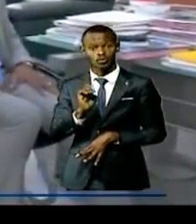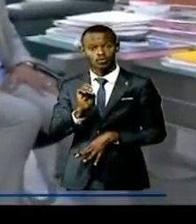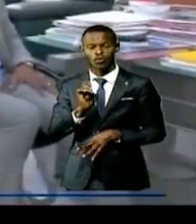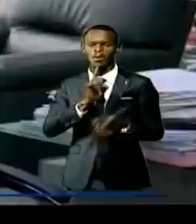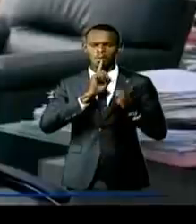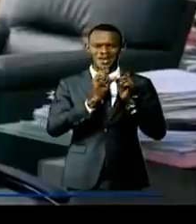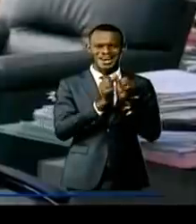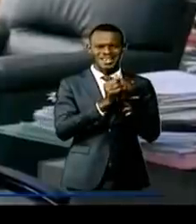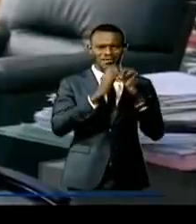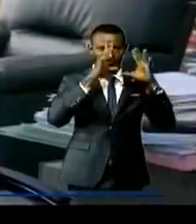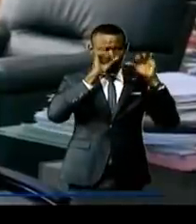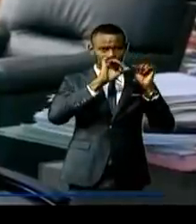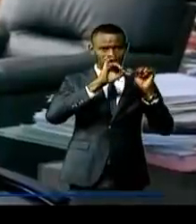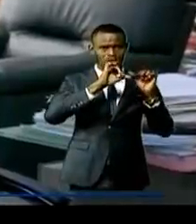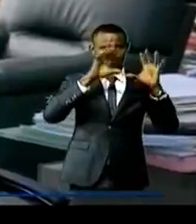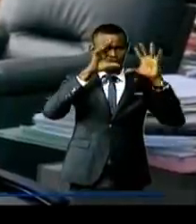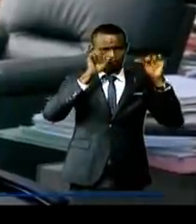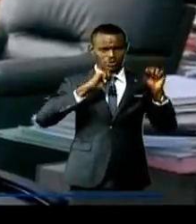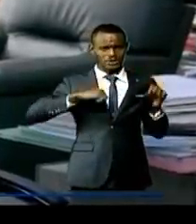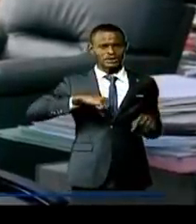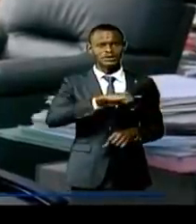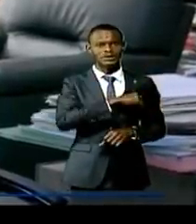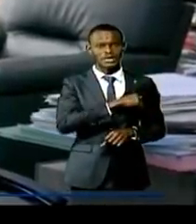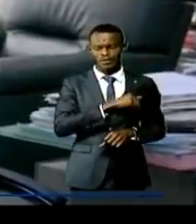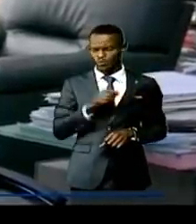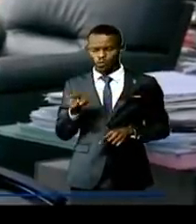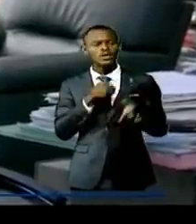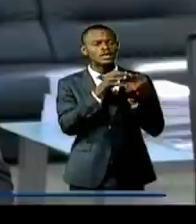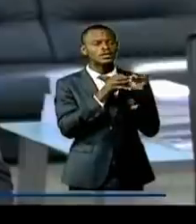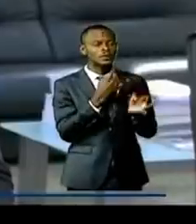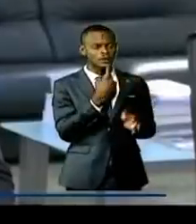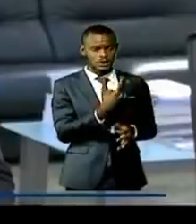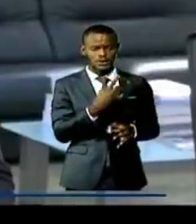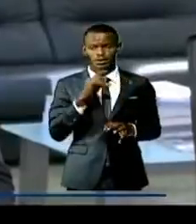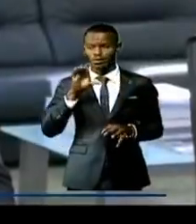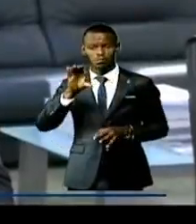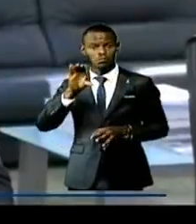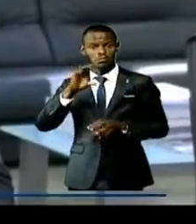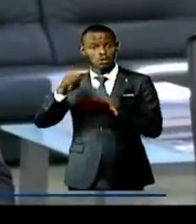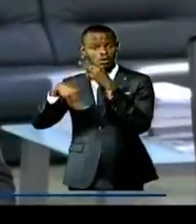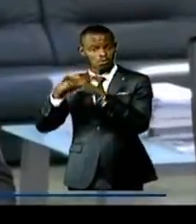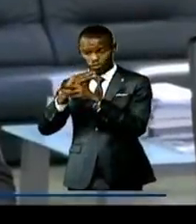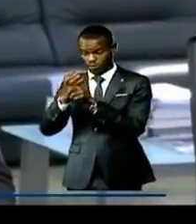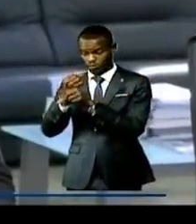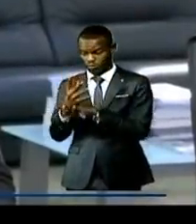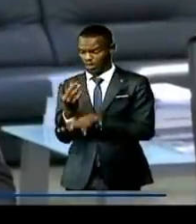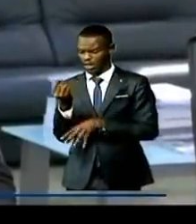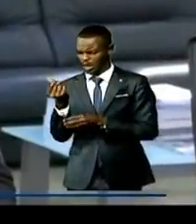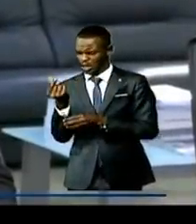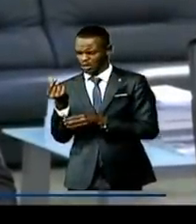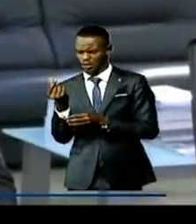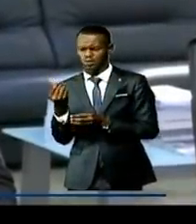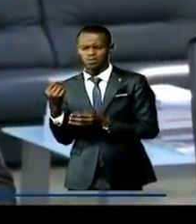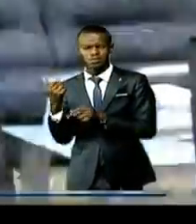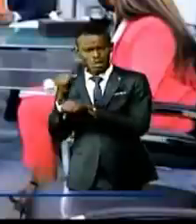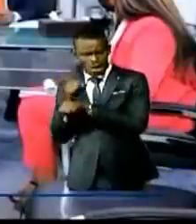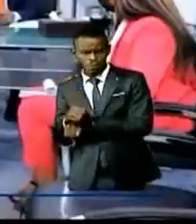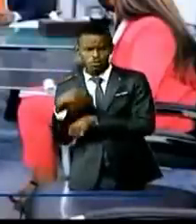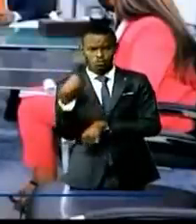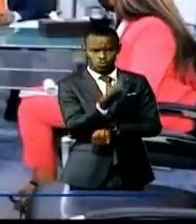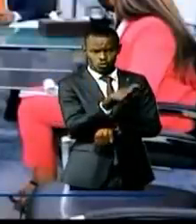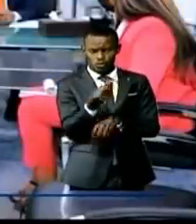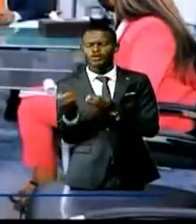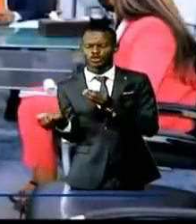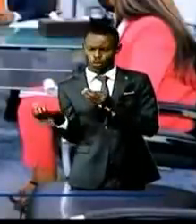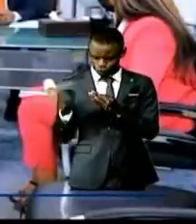Banque mondiale de revoir à la hausse son enveloppe dans le cadre de son partenariat avec la République démocratique du Congo.